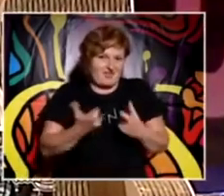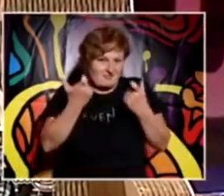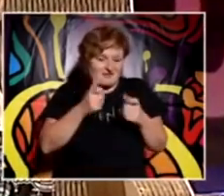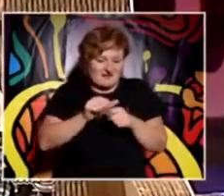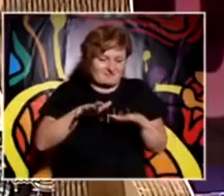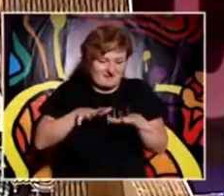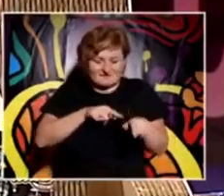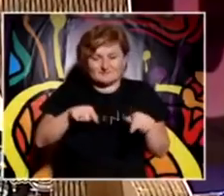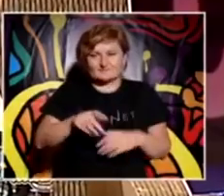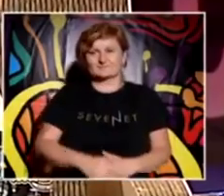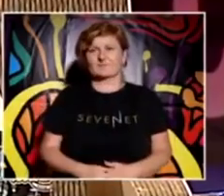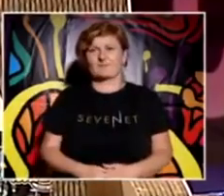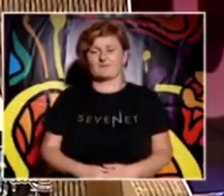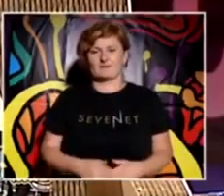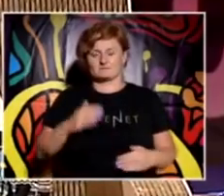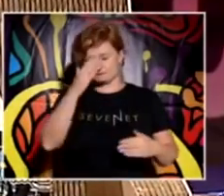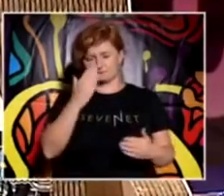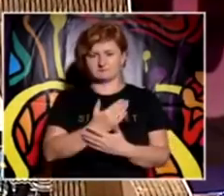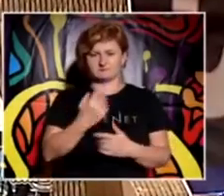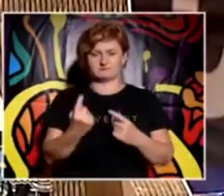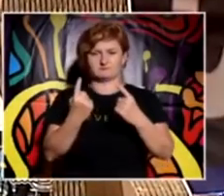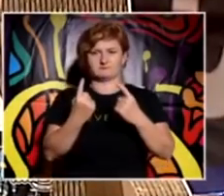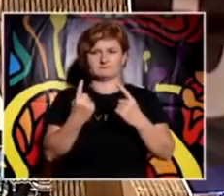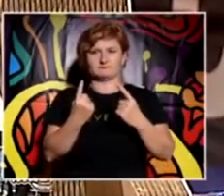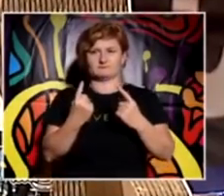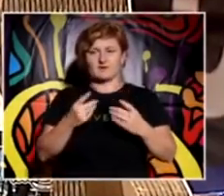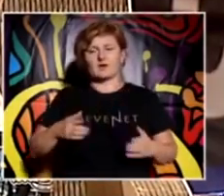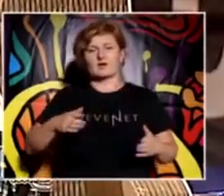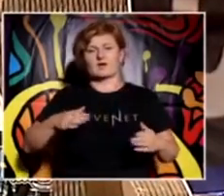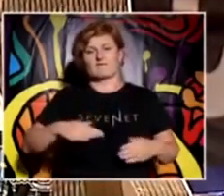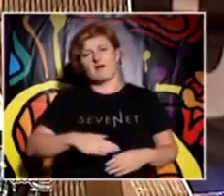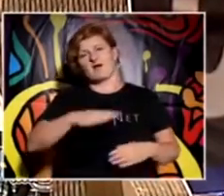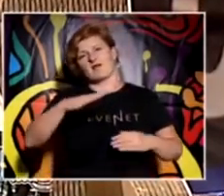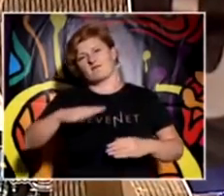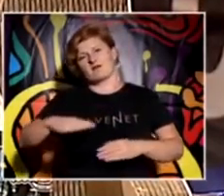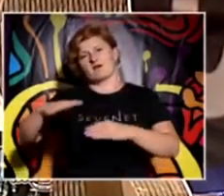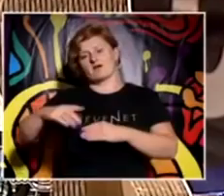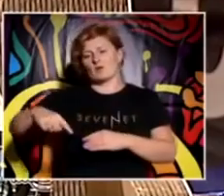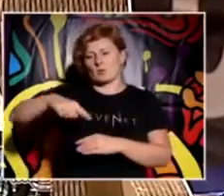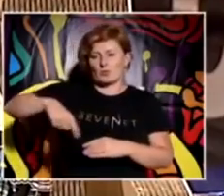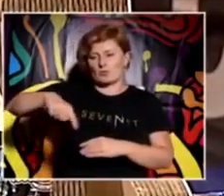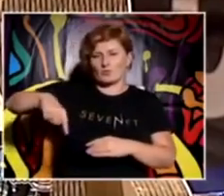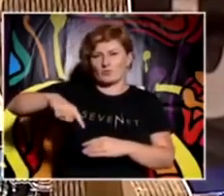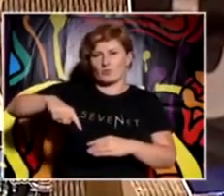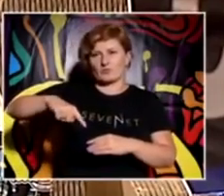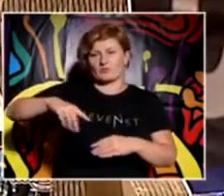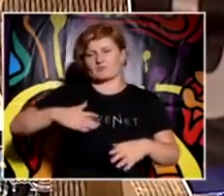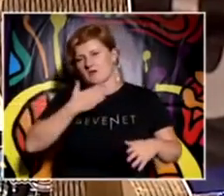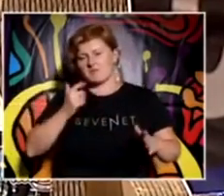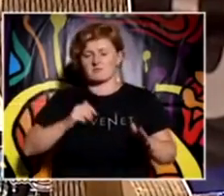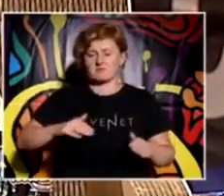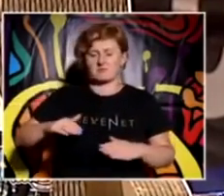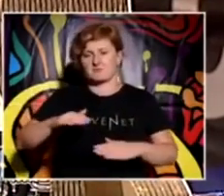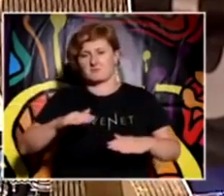niebezpieczne miejsca. No w pewnym momencie, wiesz, to jest tak, płyniesz fale, płyniesz wiry, nic tak naprawdę się nie dzieje i w